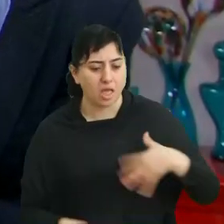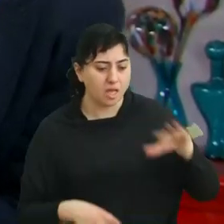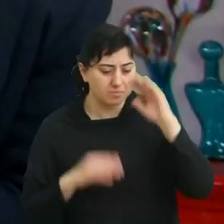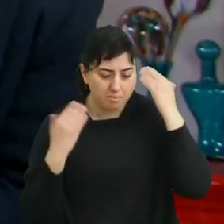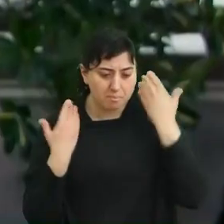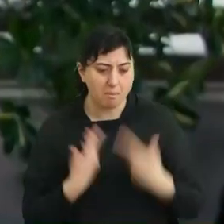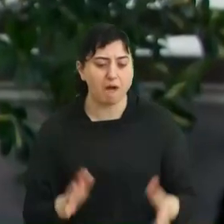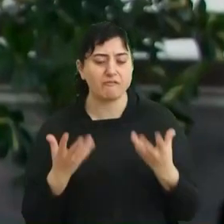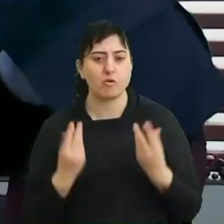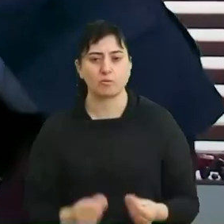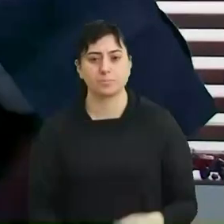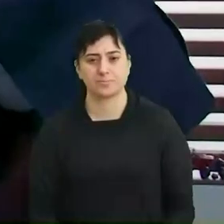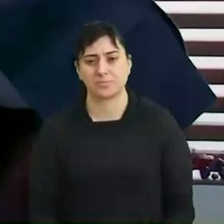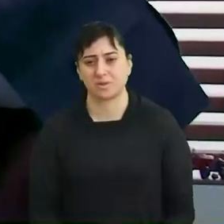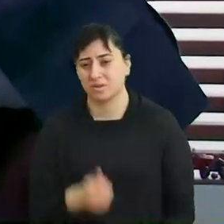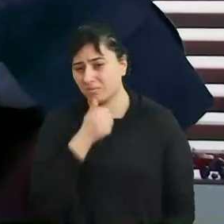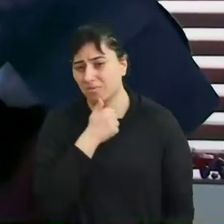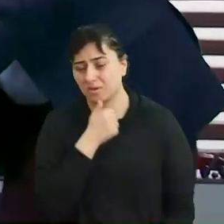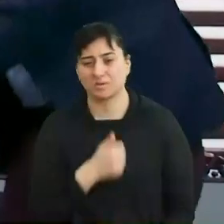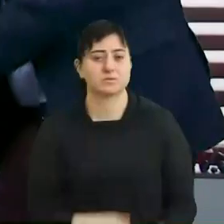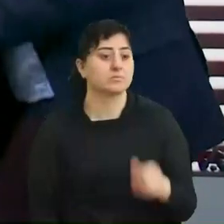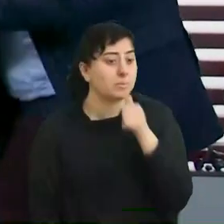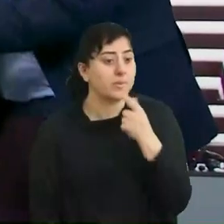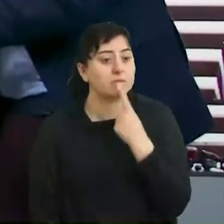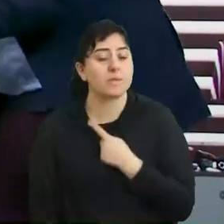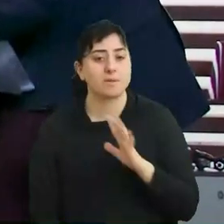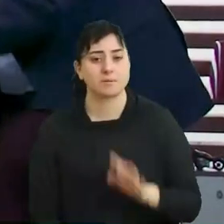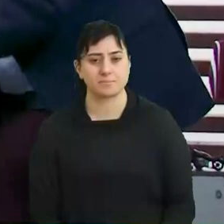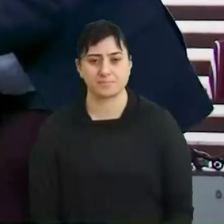de mahvettin bizi de. Ama baba. Bana baba falan deme.